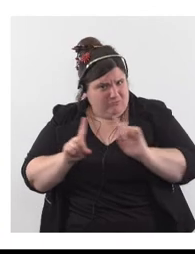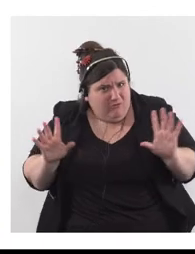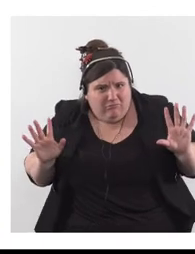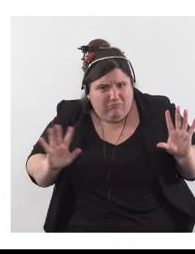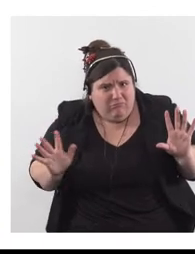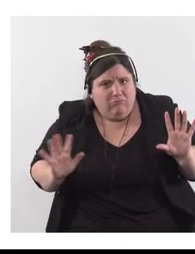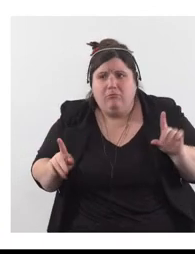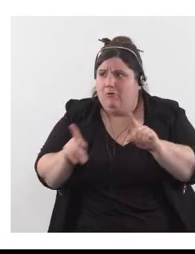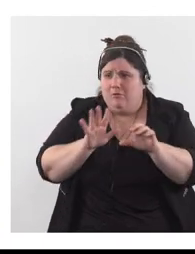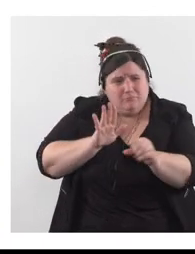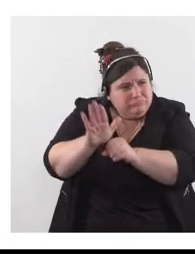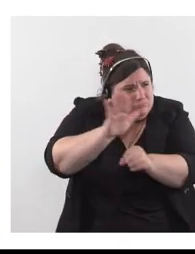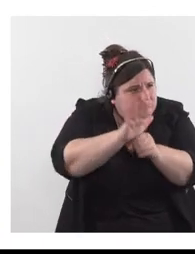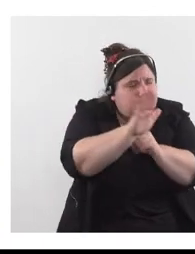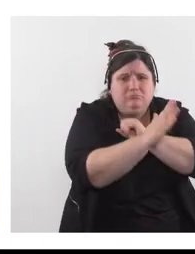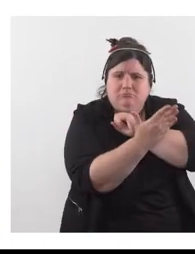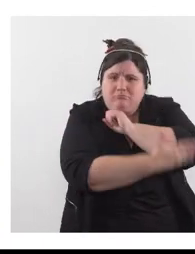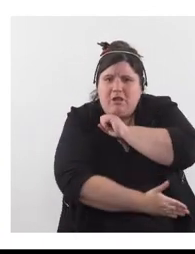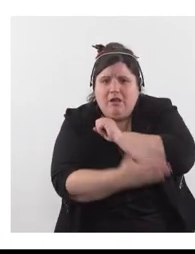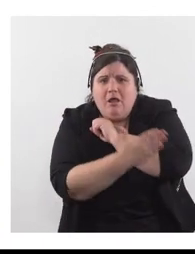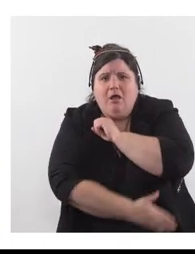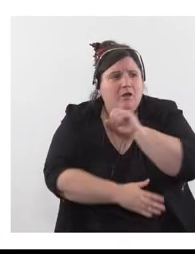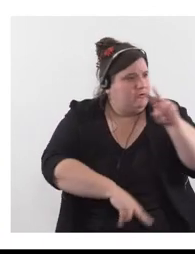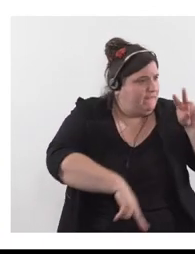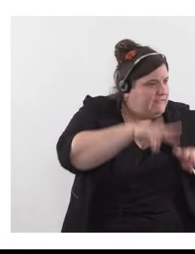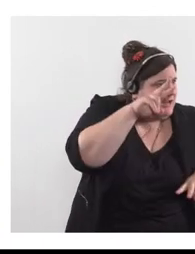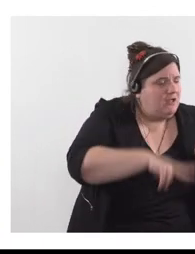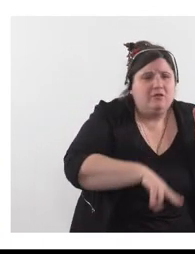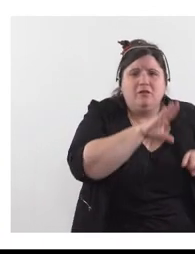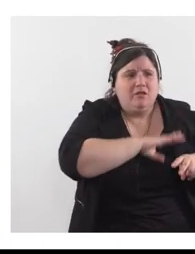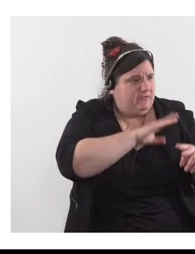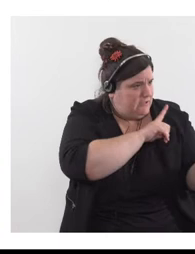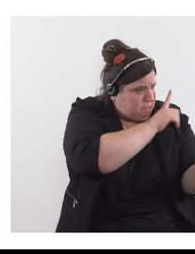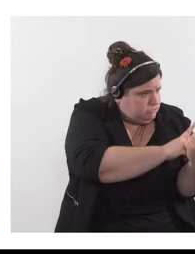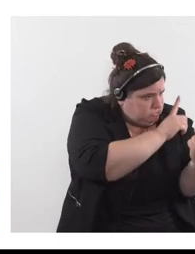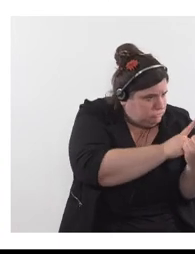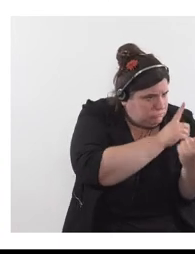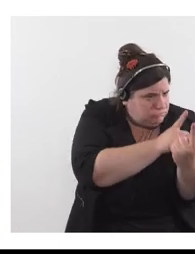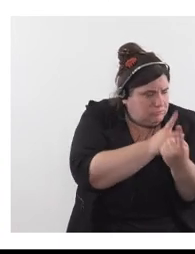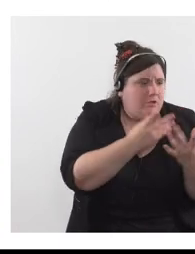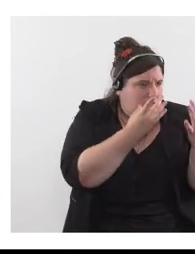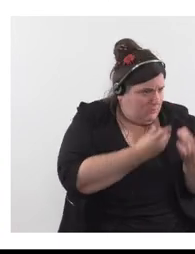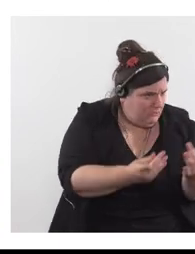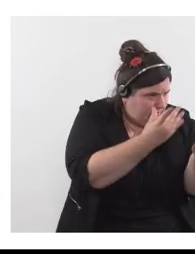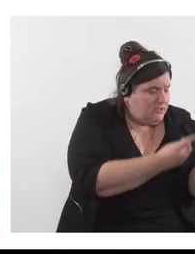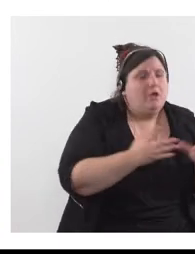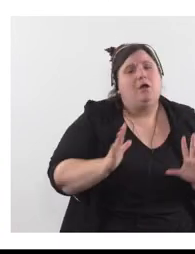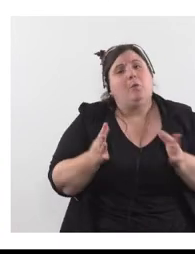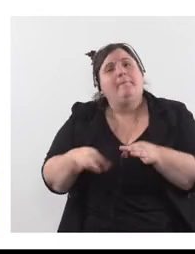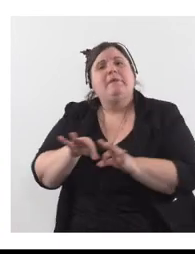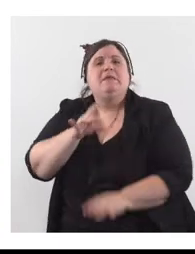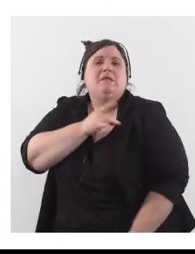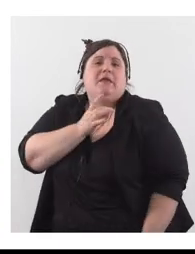la campagne. Comme je l'ai dit, c'est beaucoup plus facile pour moi de le faire en Irlande, qui est un pays beaucoup plus petit